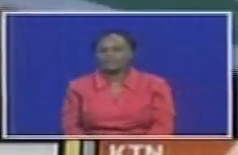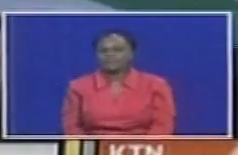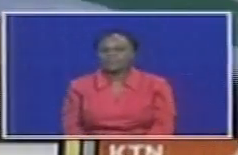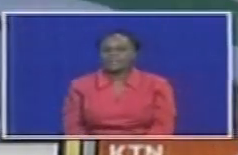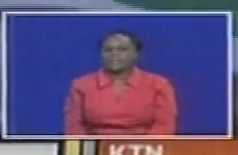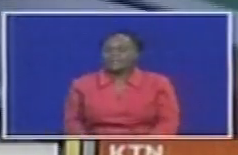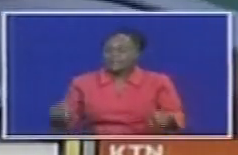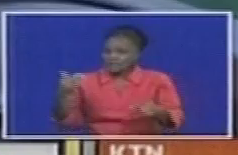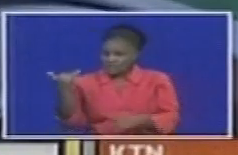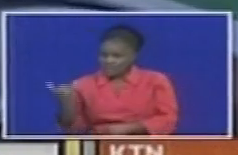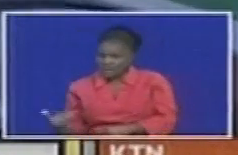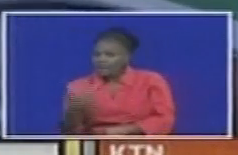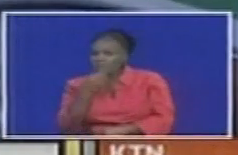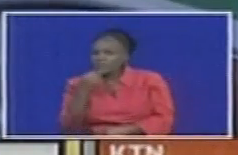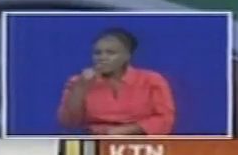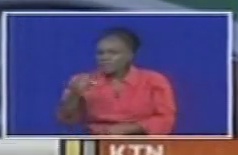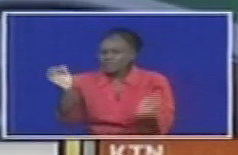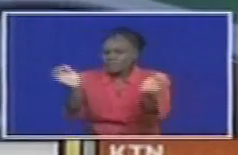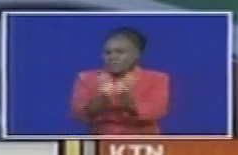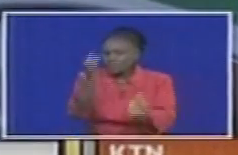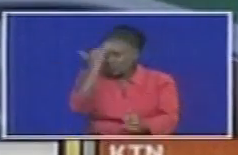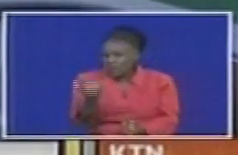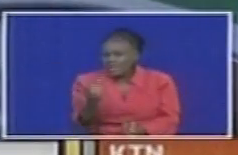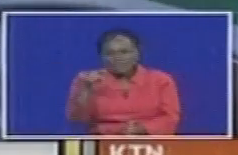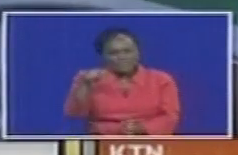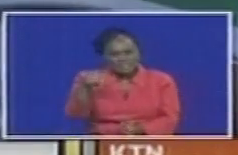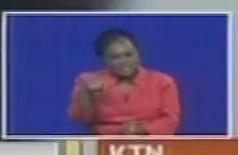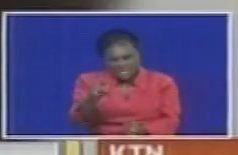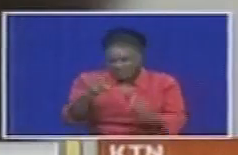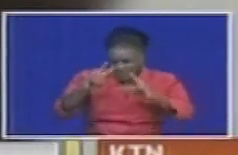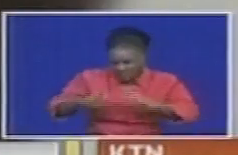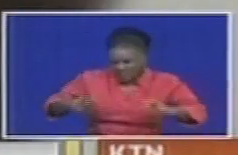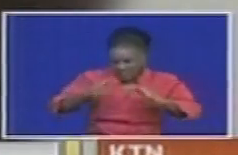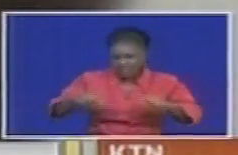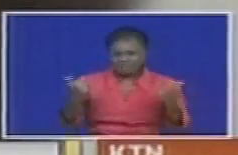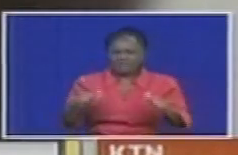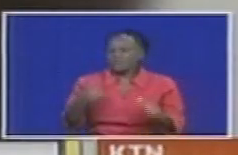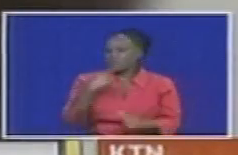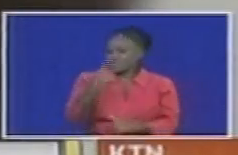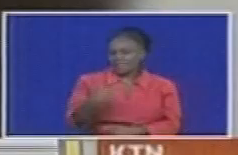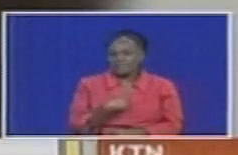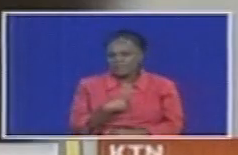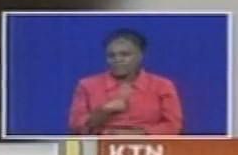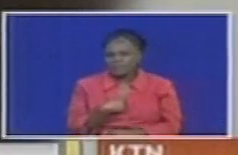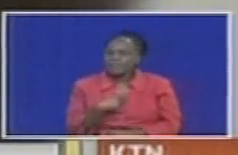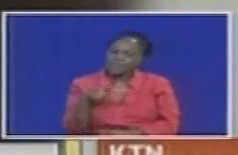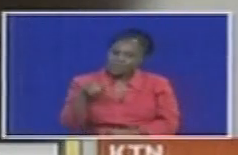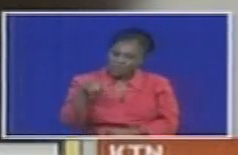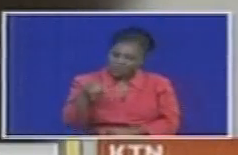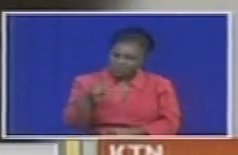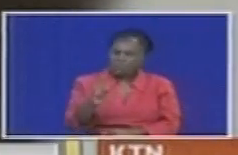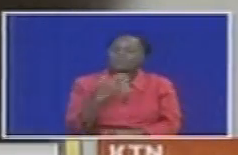Kulingana na kijana huyo, mwalimu alimwadhibu kwa kosa ambalo halikuchunguzwa. Akaniambia, wewe ndo